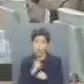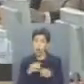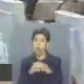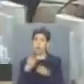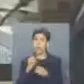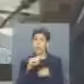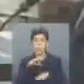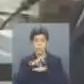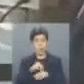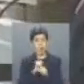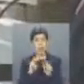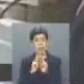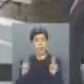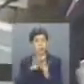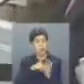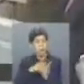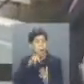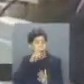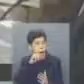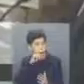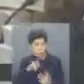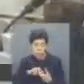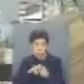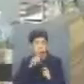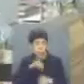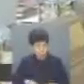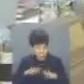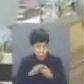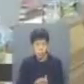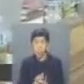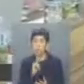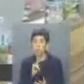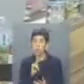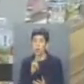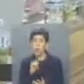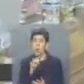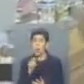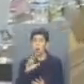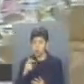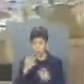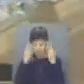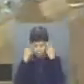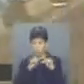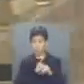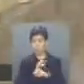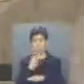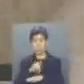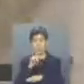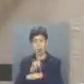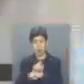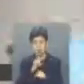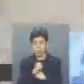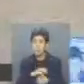แต่งตั้งคณะกรรมการนโยบายน้ำและอุทกภัยแห่งชาติหรือกนอช.ค่ะมีนายกรัฐมนตรีเป็นประธานและให้อำนาจก